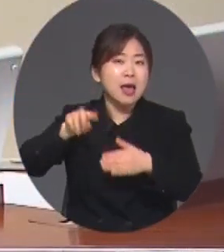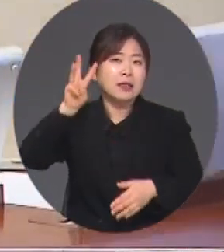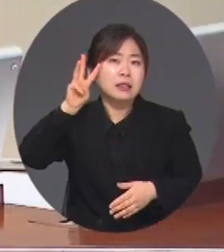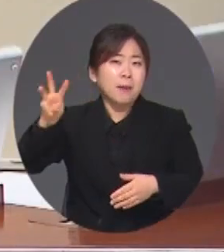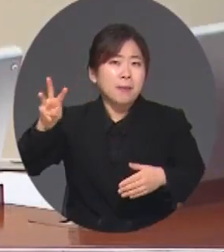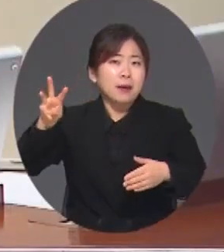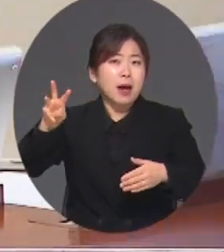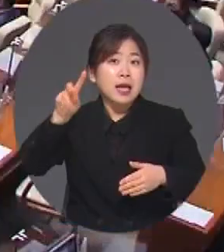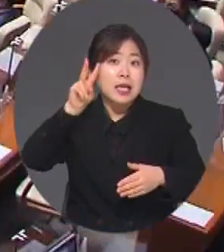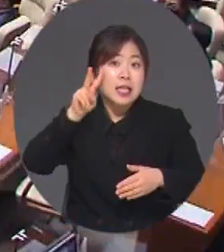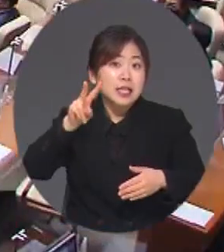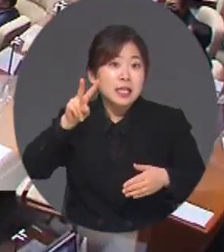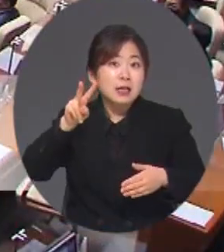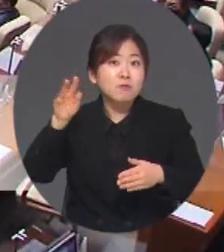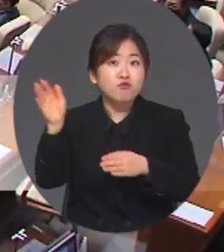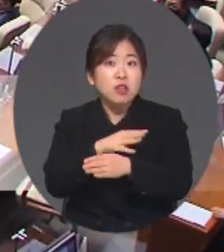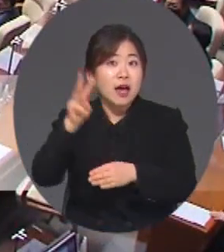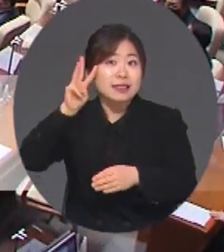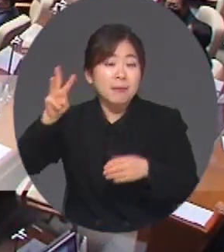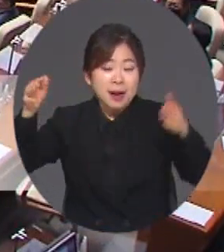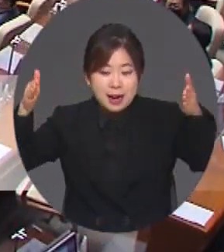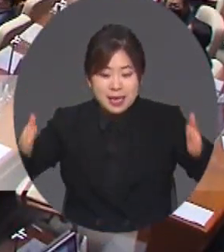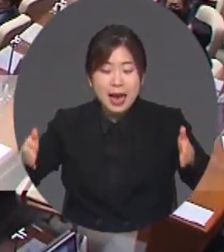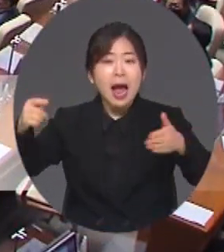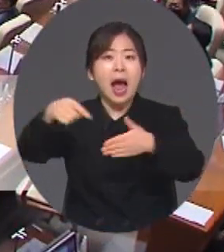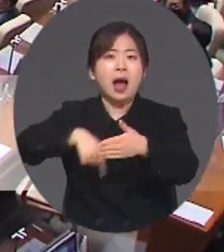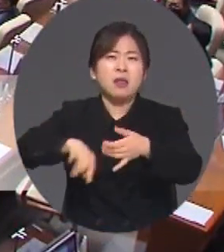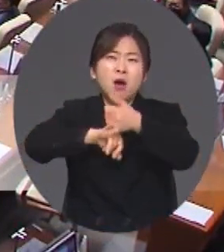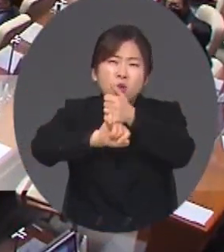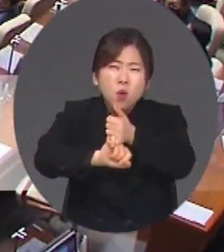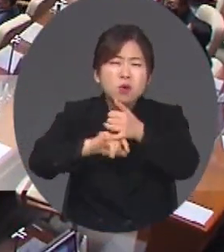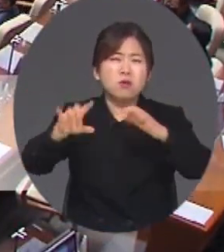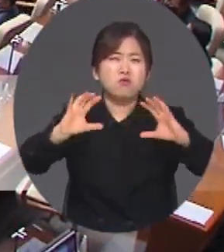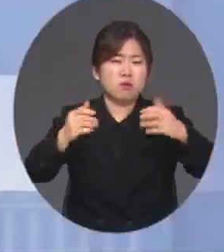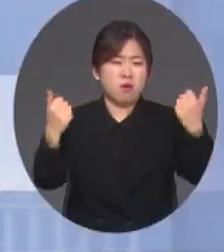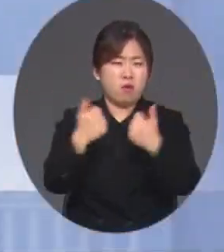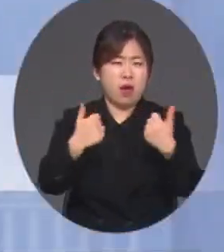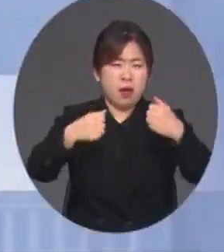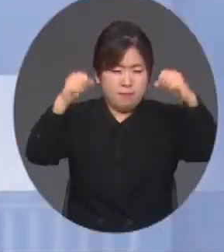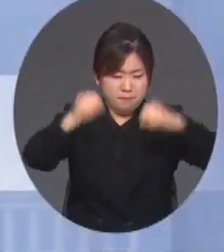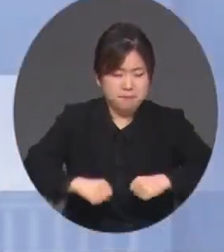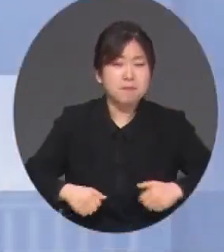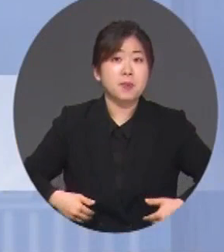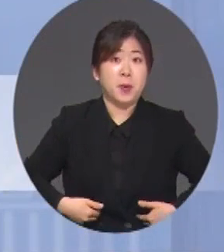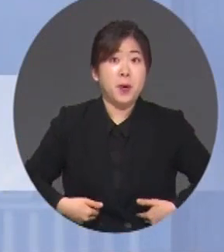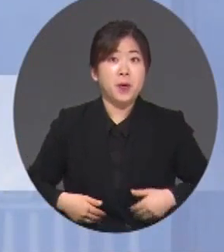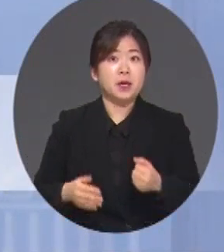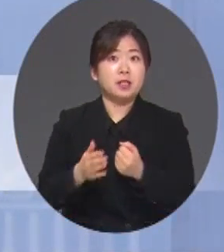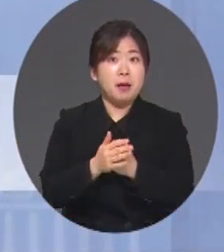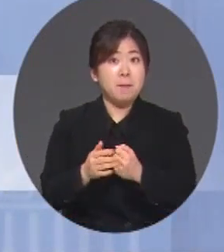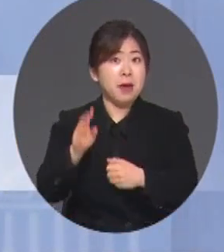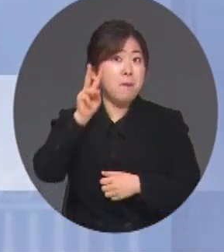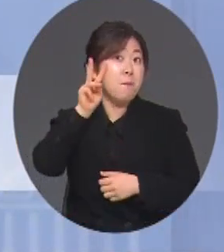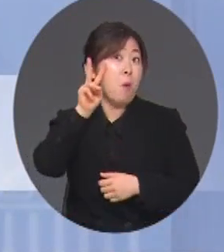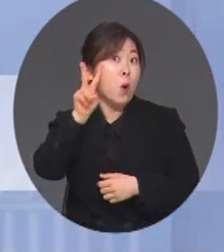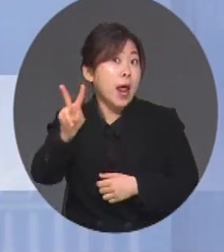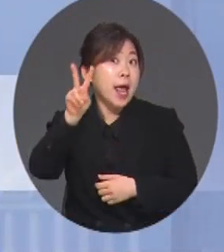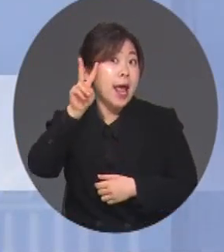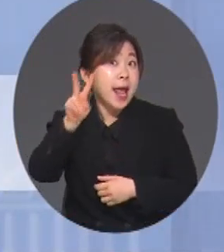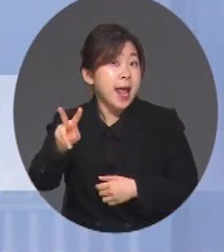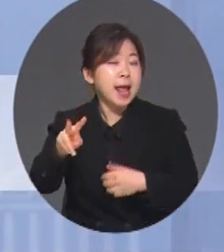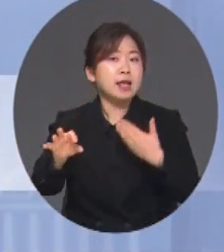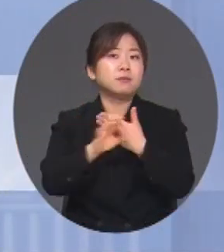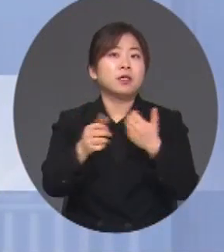이내에 체포 동의안을 표결해야 합니다 하위원에 대한 체포도계안은 모래의 열리든 국회 임시회에서